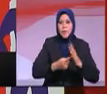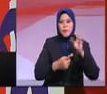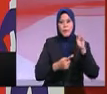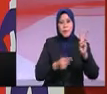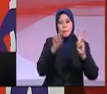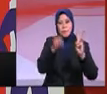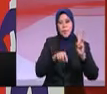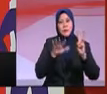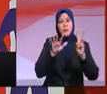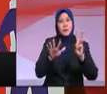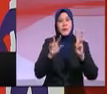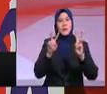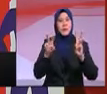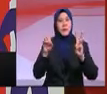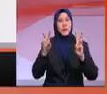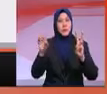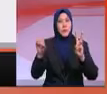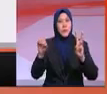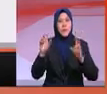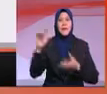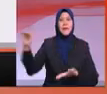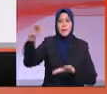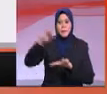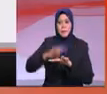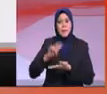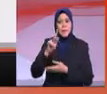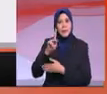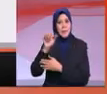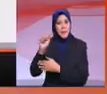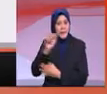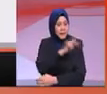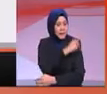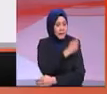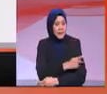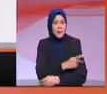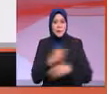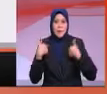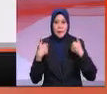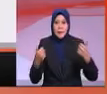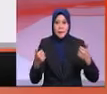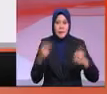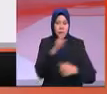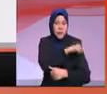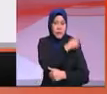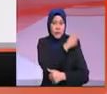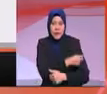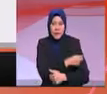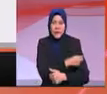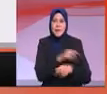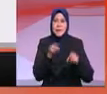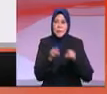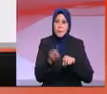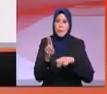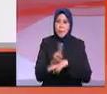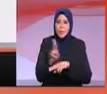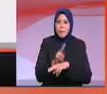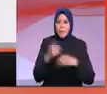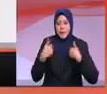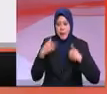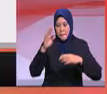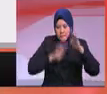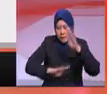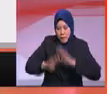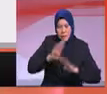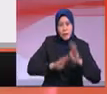Mei 2020, iaitu di KLIA, juga di klinik-klinik kesihatan dan juga di hospital-hospital yang ada